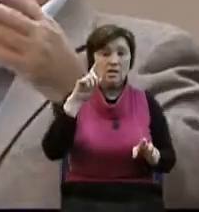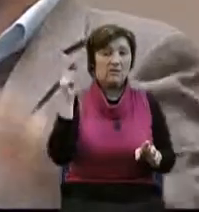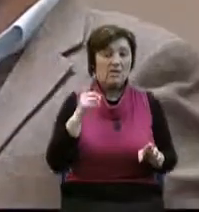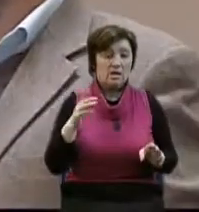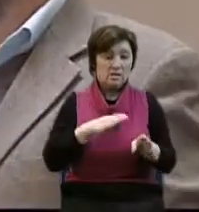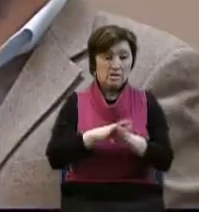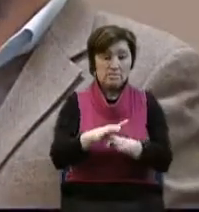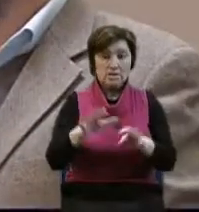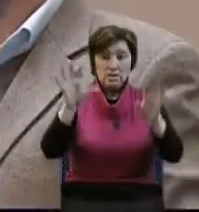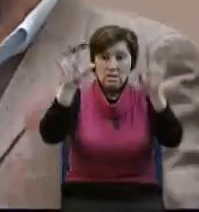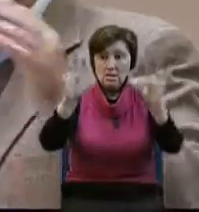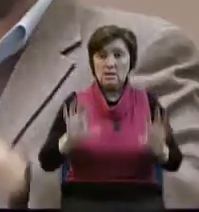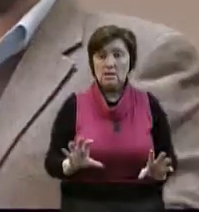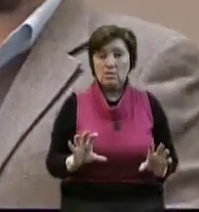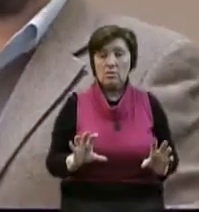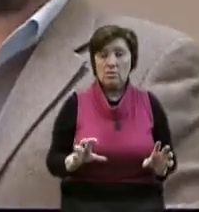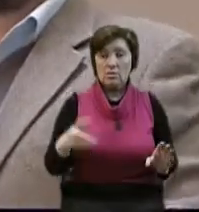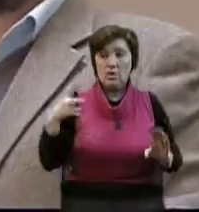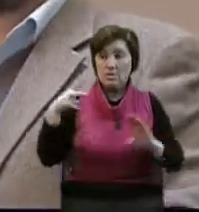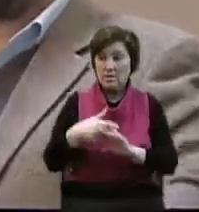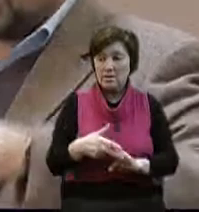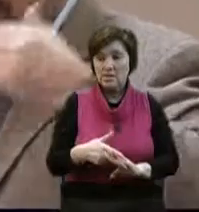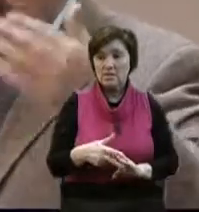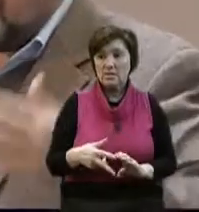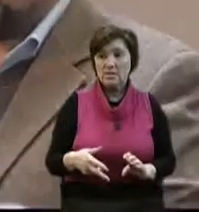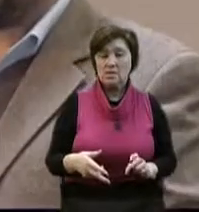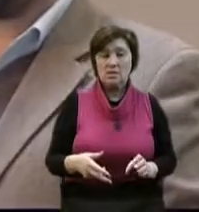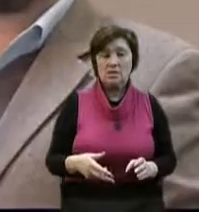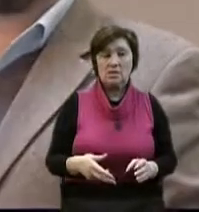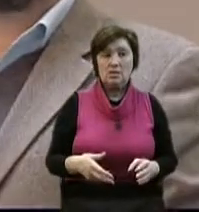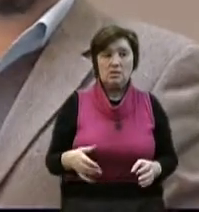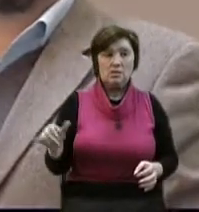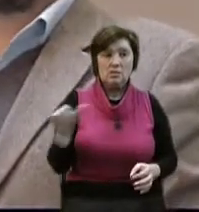исполнять закон, обрезываться, ту же